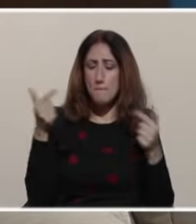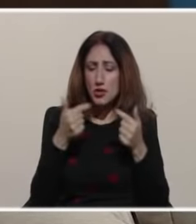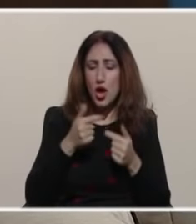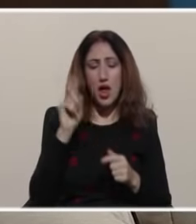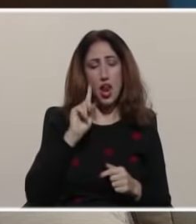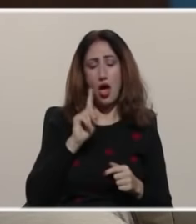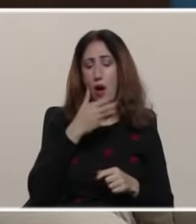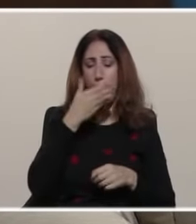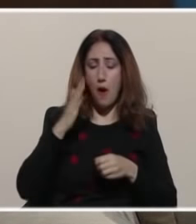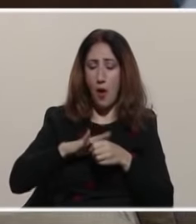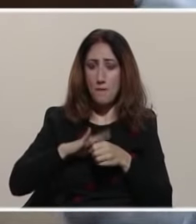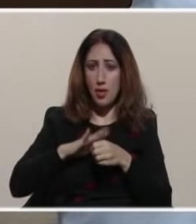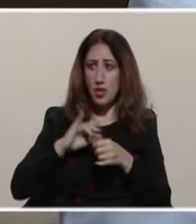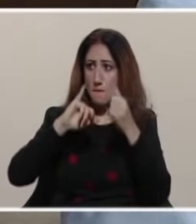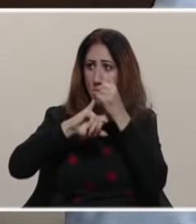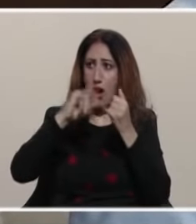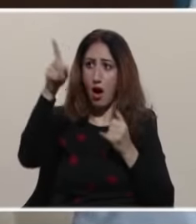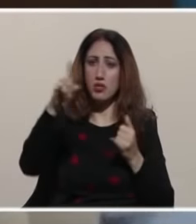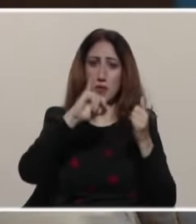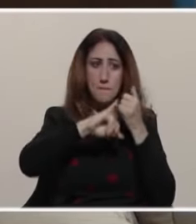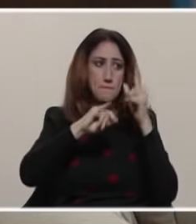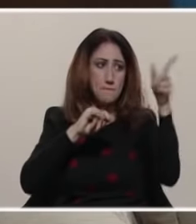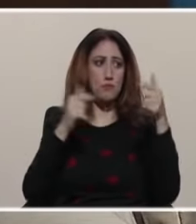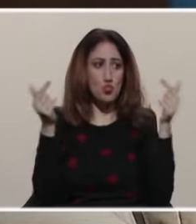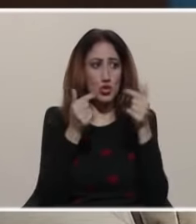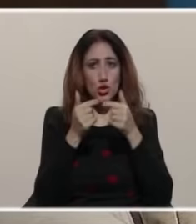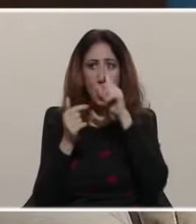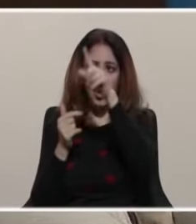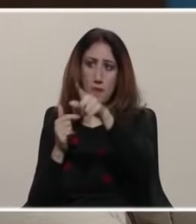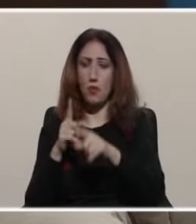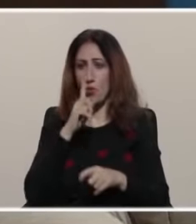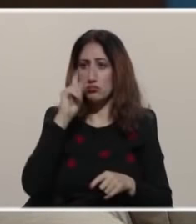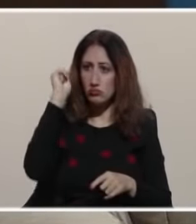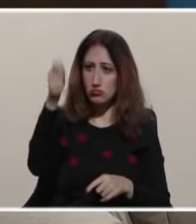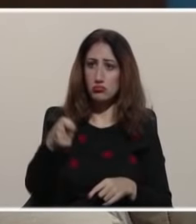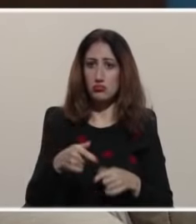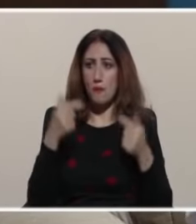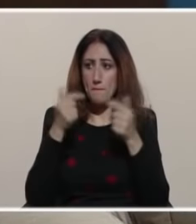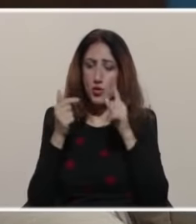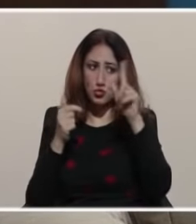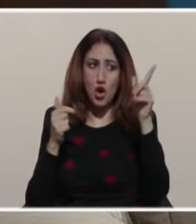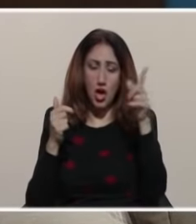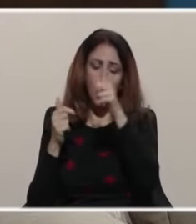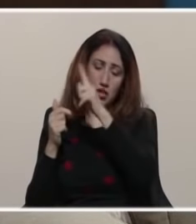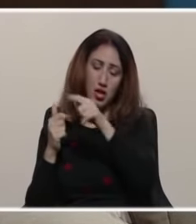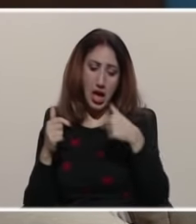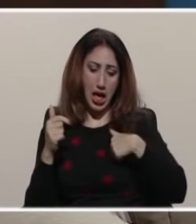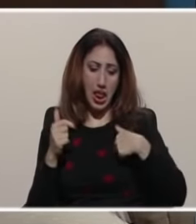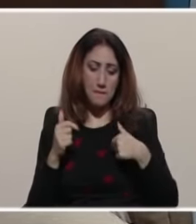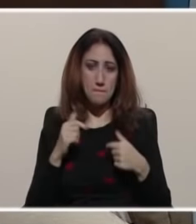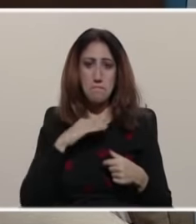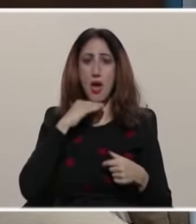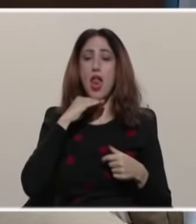دخلت رمضان ومتخاصم مع ده وشحناء مع ده وبغضاء مع ده ومنكد مع ده وقلبك مليان بالغل،